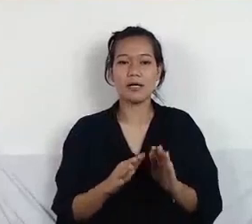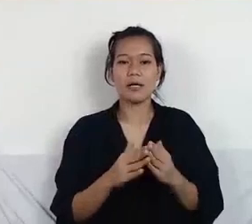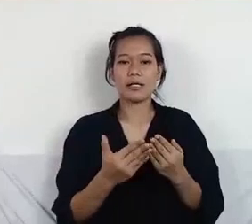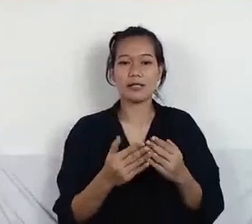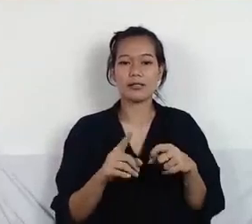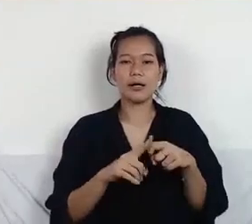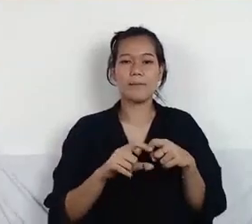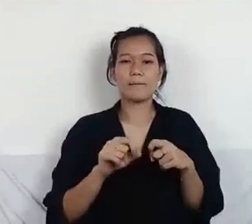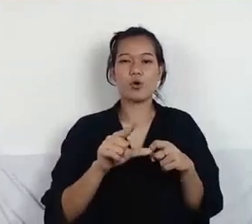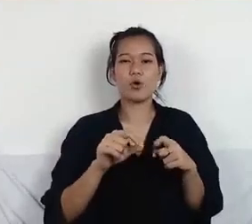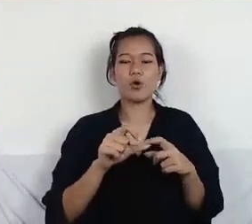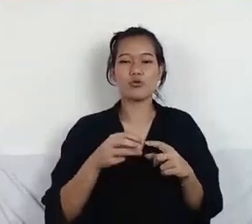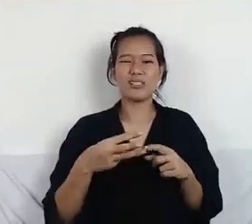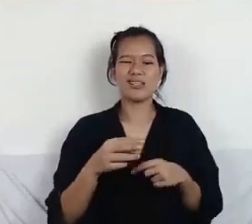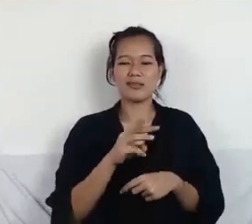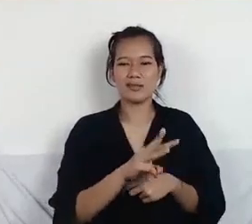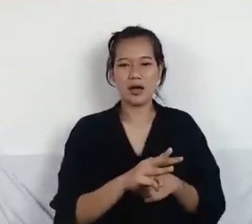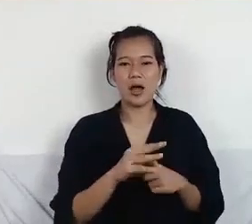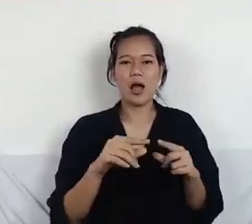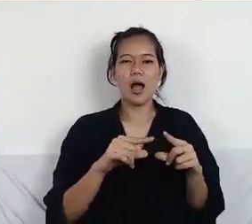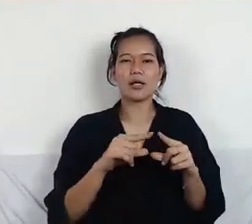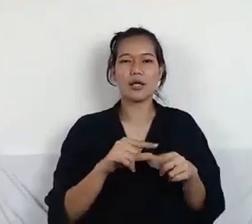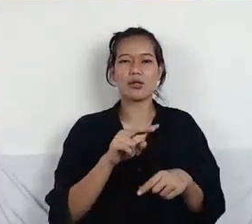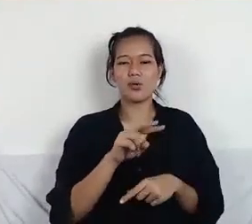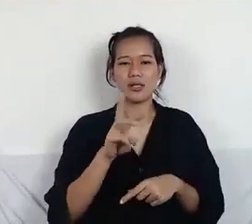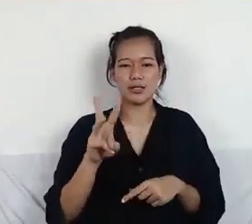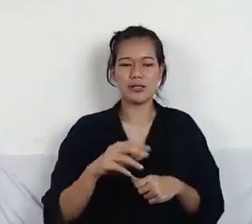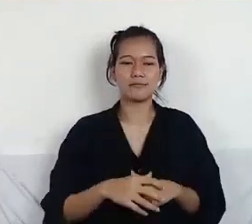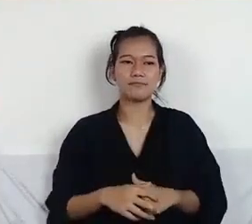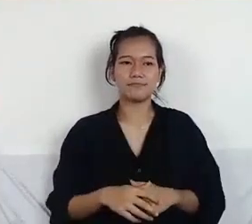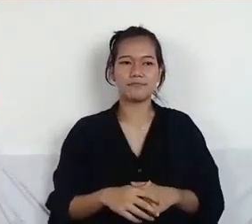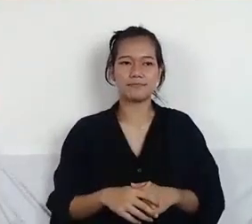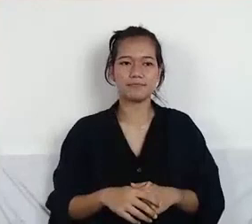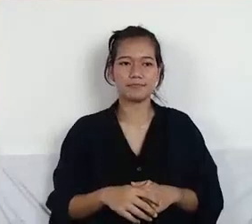Kolose 3 ayat 23 yang demikian.